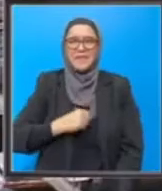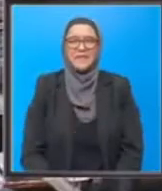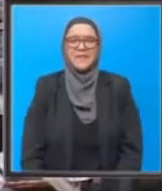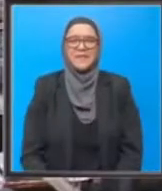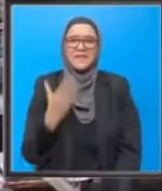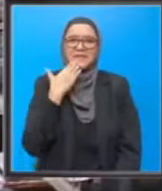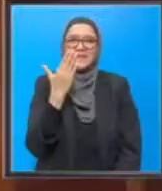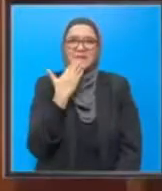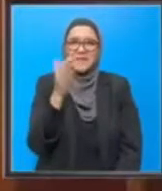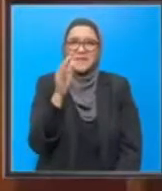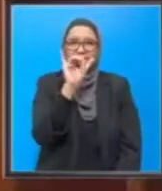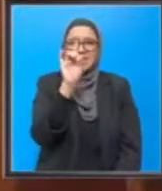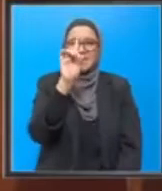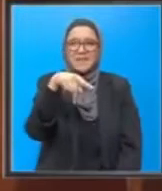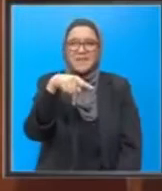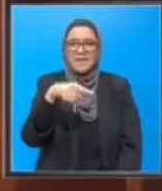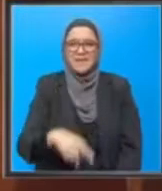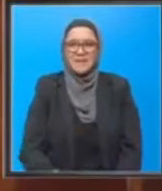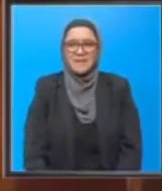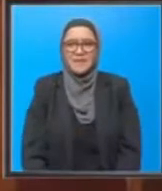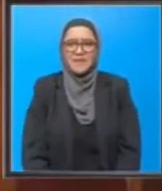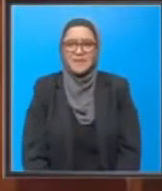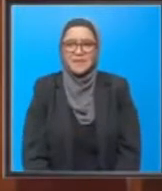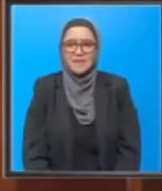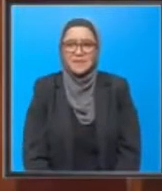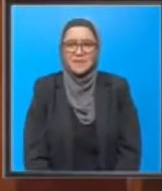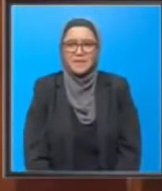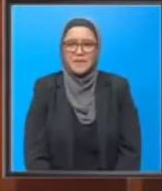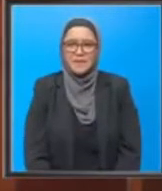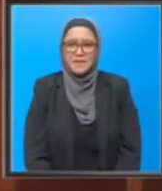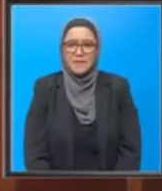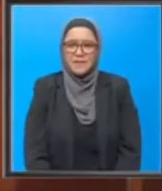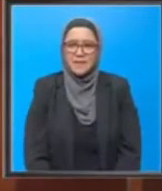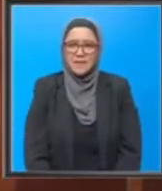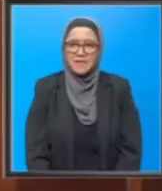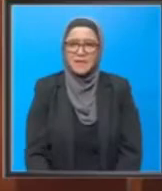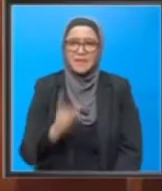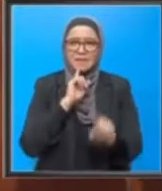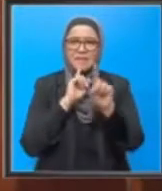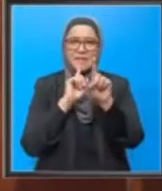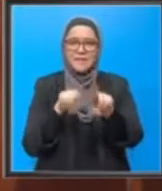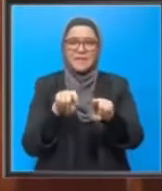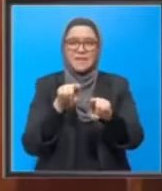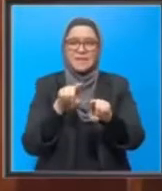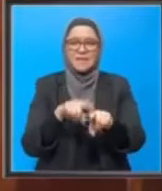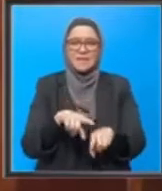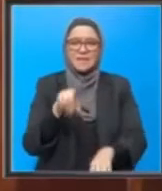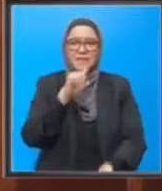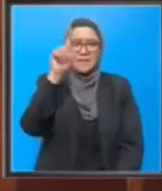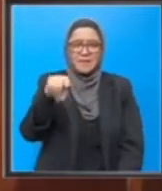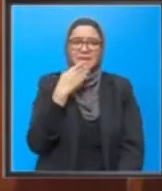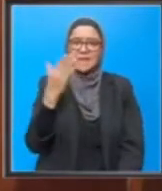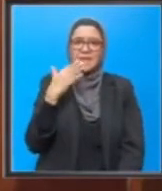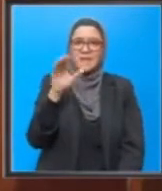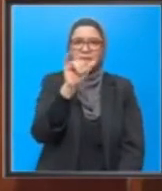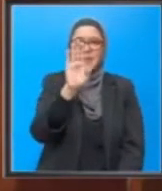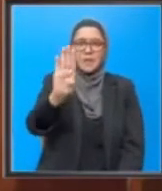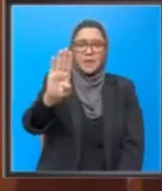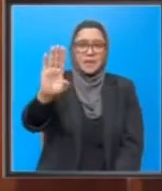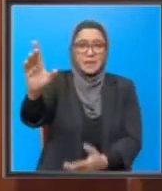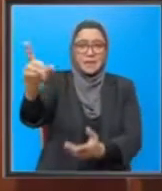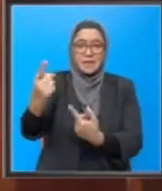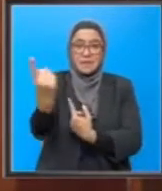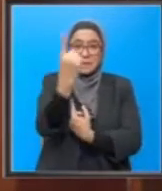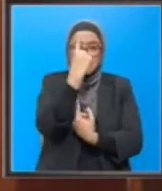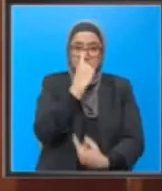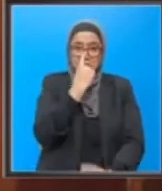Terima kasih individual account jawaban kepada soalnya tadi cuma kasih kering informasi itu bukan soal